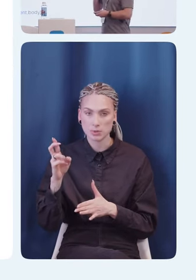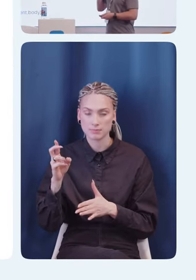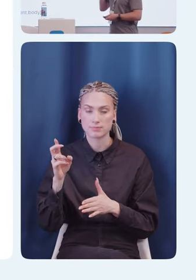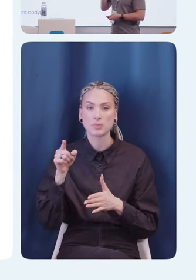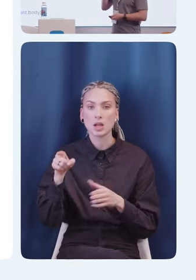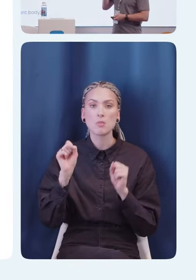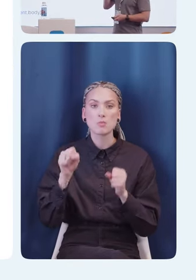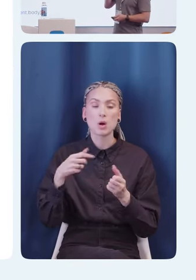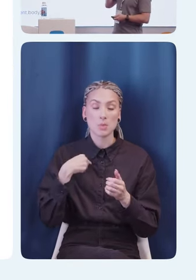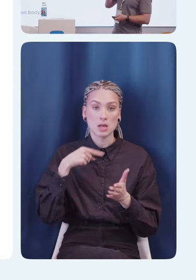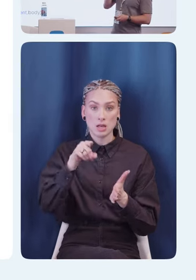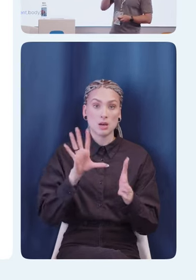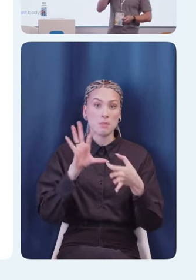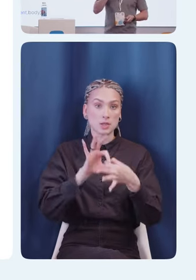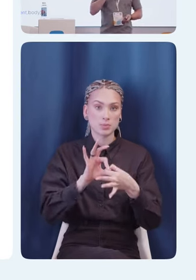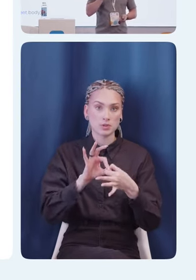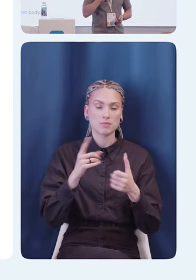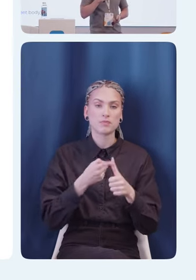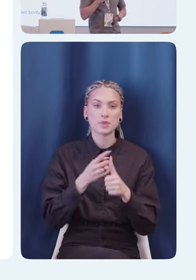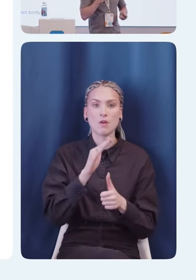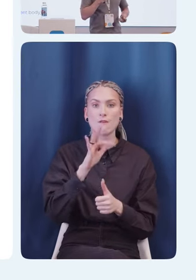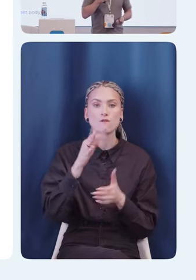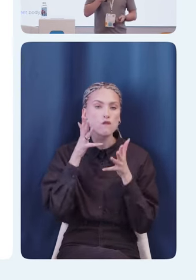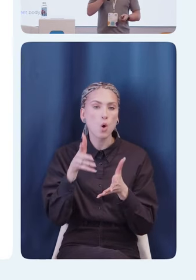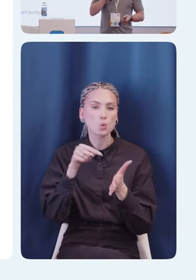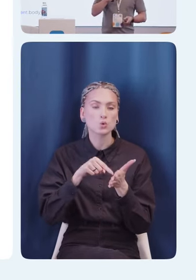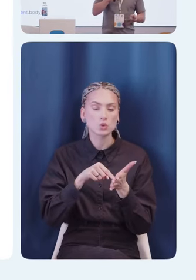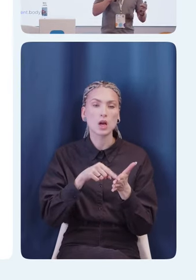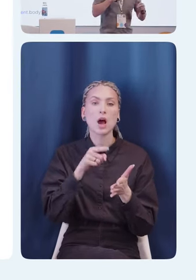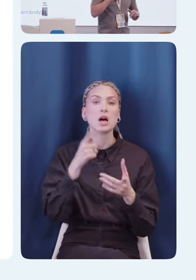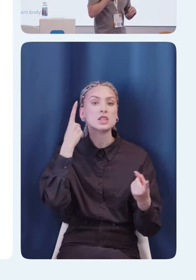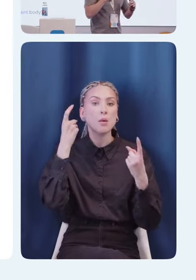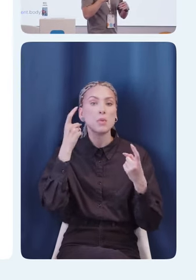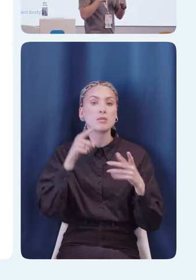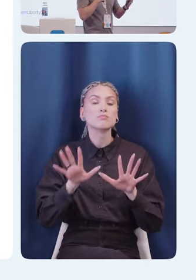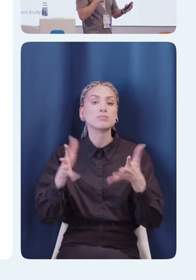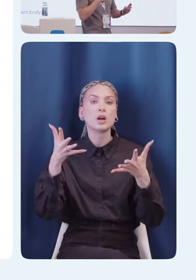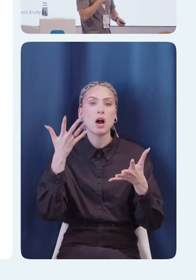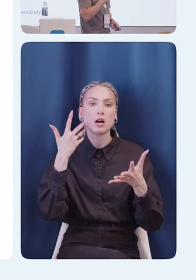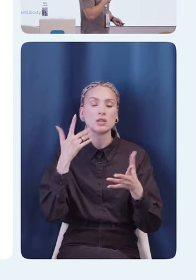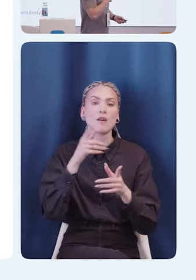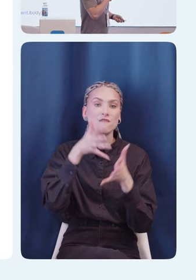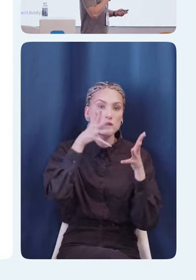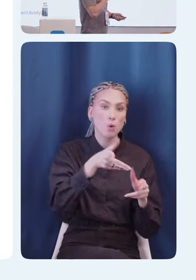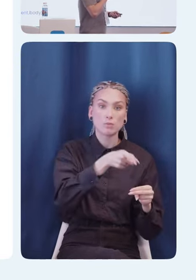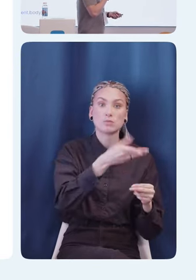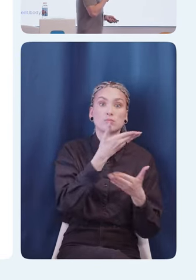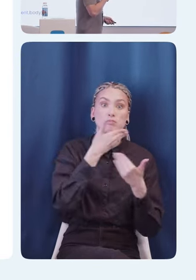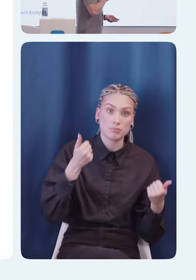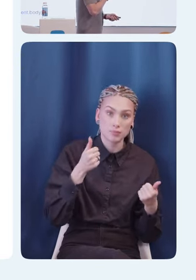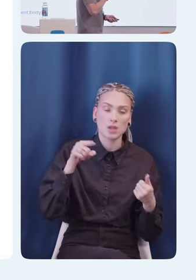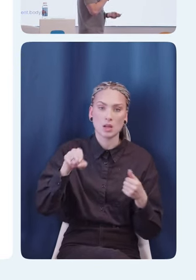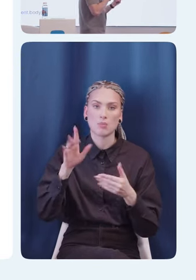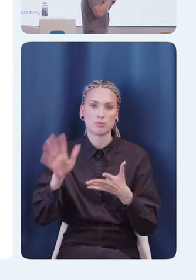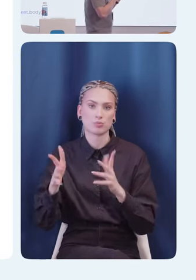подписываемся на событие, называется Focus Out. Это событие срабатывает, когда у какого-то элемента теряется фокус. И внутри этого